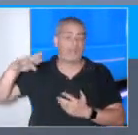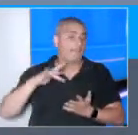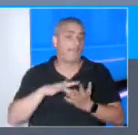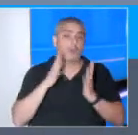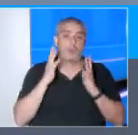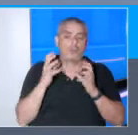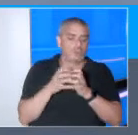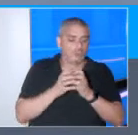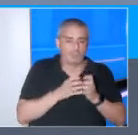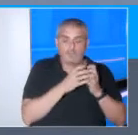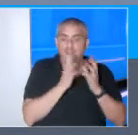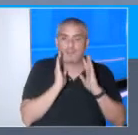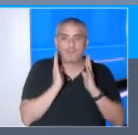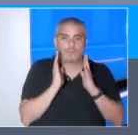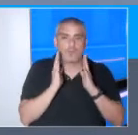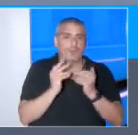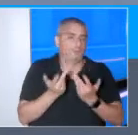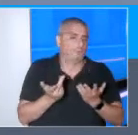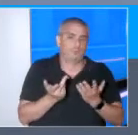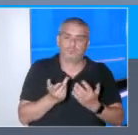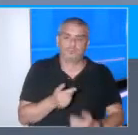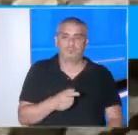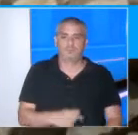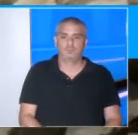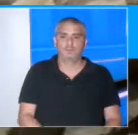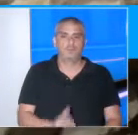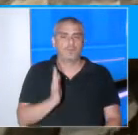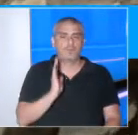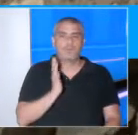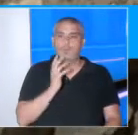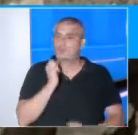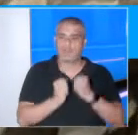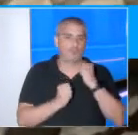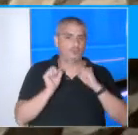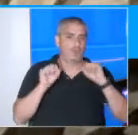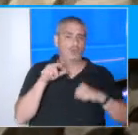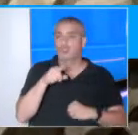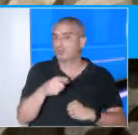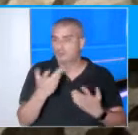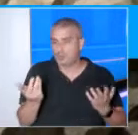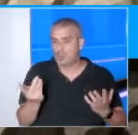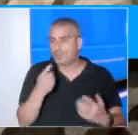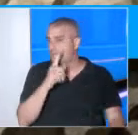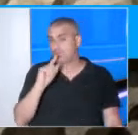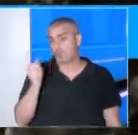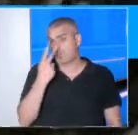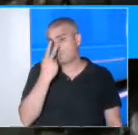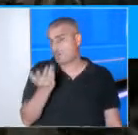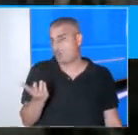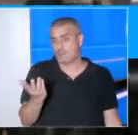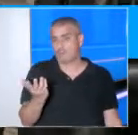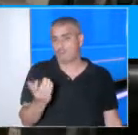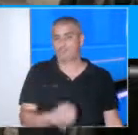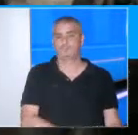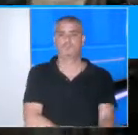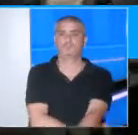מאוד שבטי, מאוד מפולג, שטח קשה, מאוד מאוד קשה לשלוט בו, ולמעשה כולם ראו את